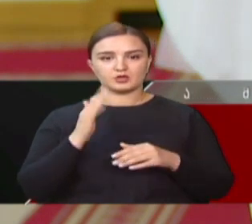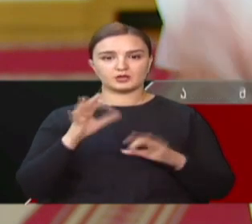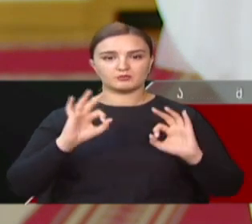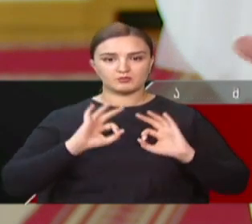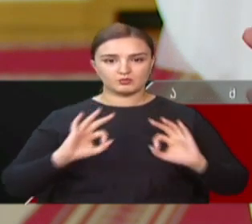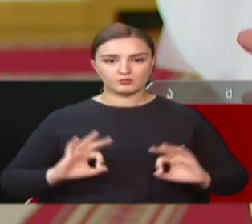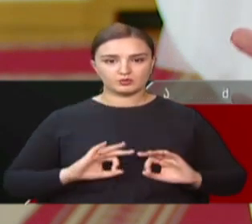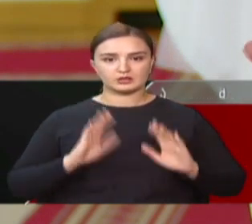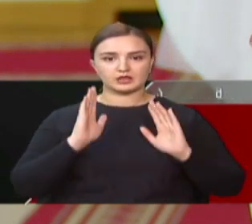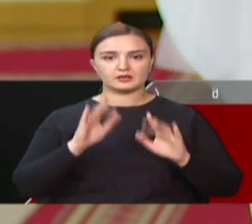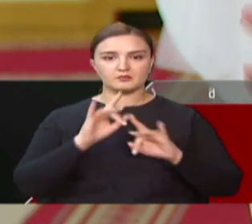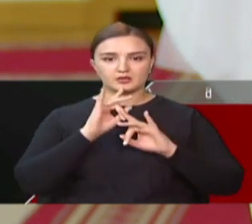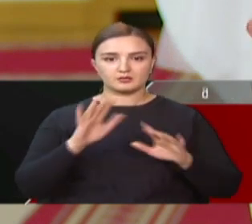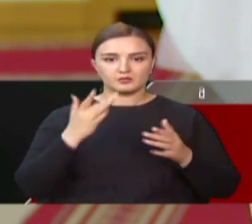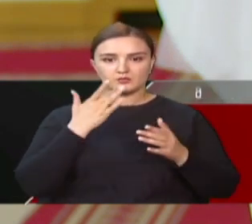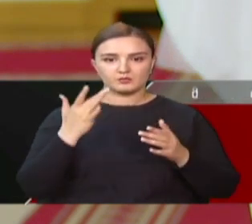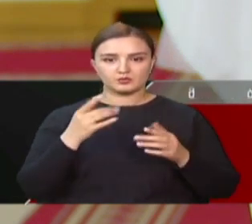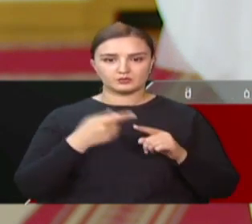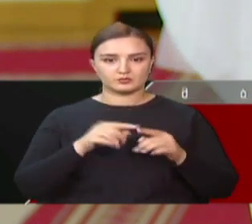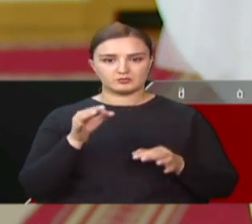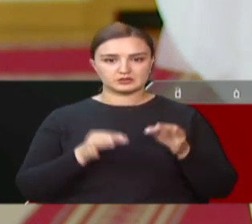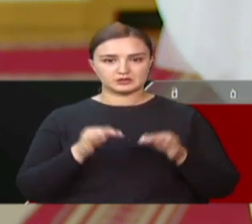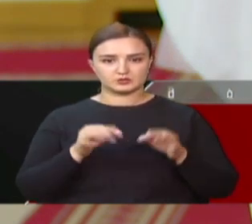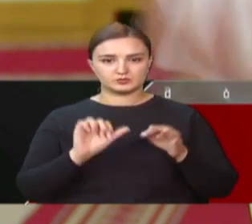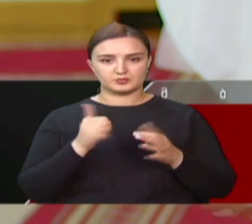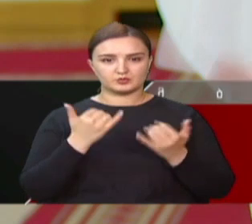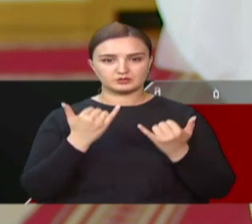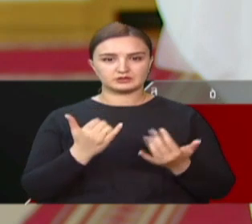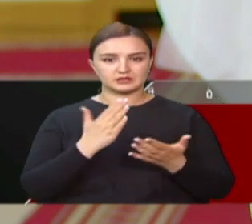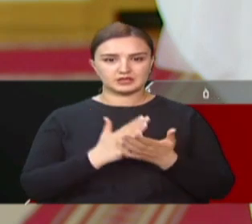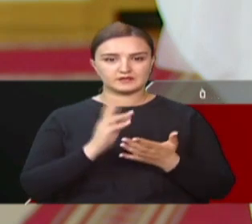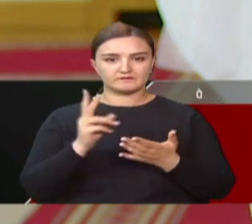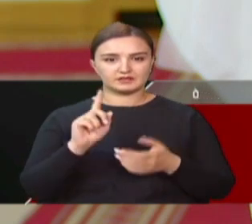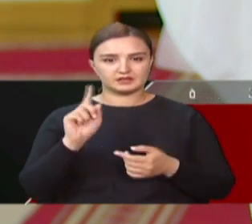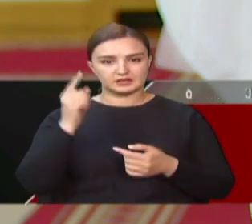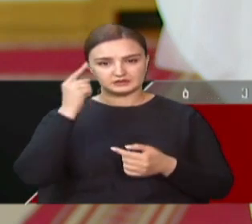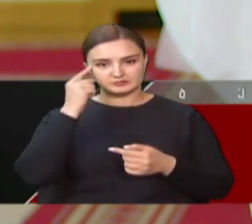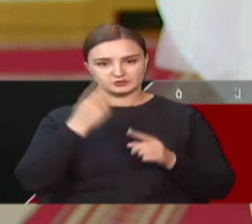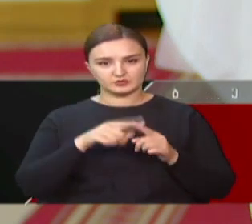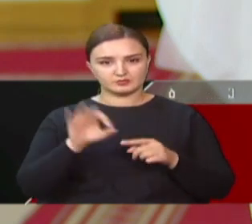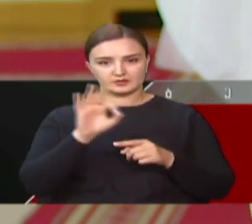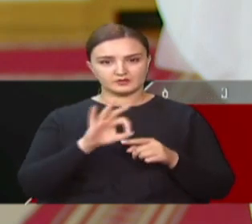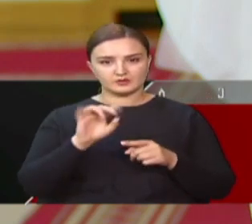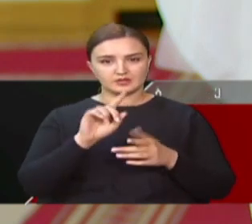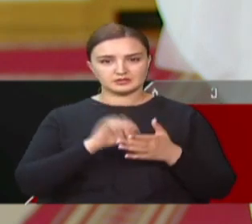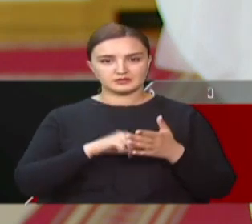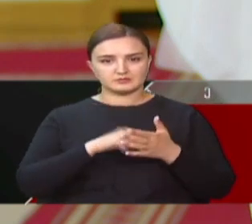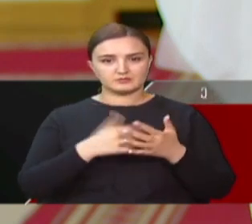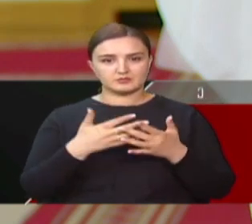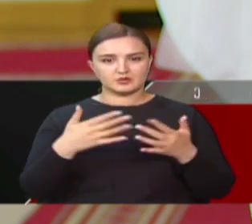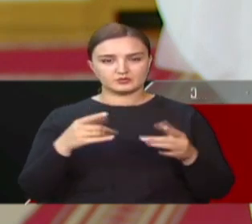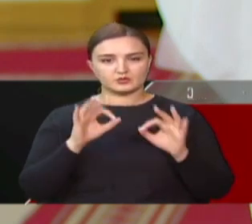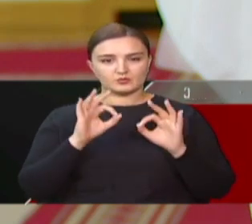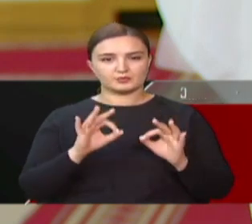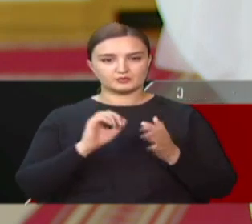იქნება თუ არა ისეთივე პოლიტიკური მართლმსაჯულება, როგორიც ახლა არის, ვინ რას ფიქრობს. ესენი ხო ეს რაღაც ფაქტორები